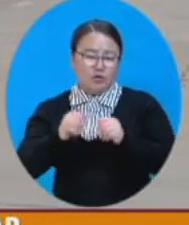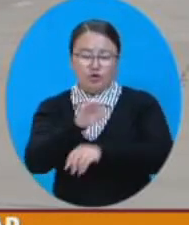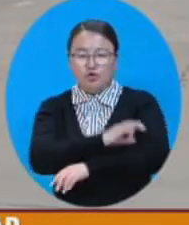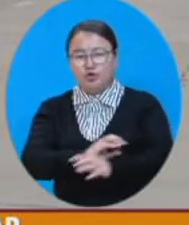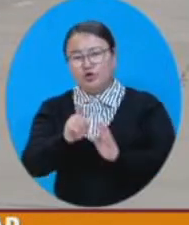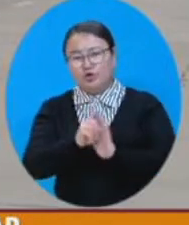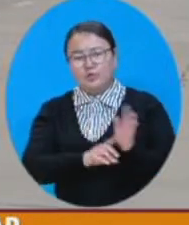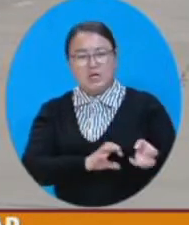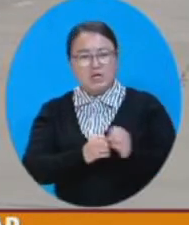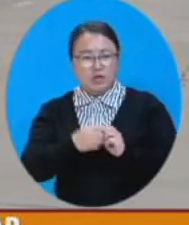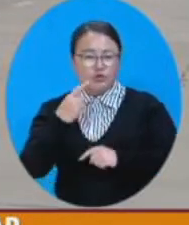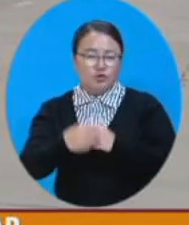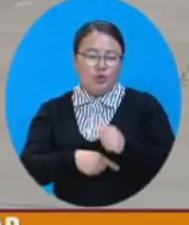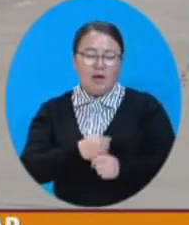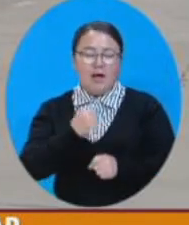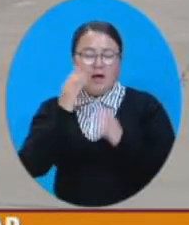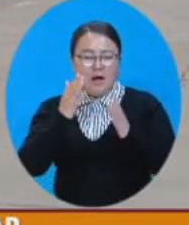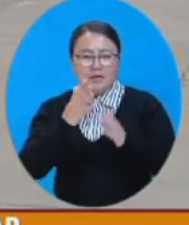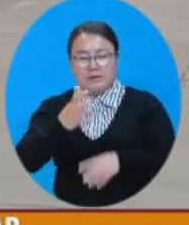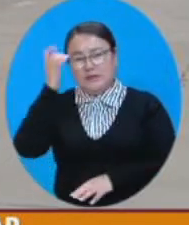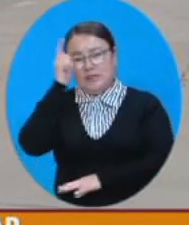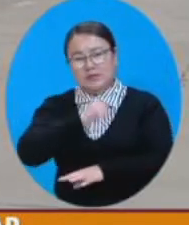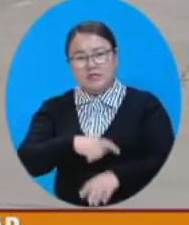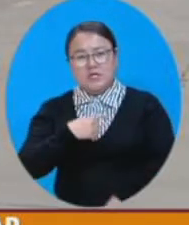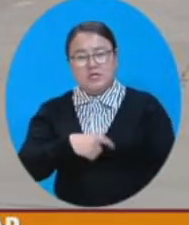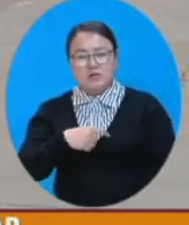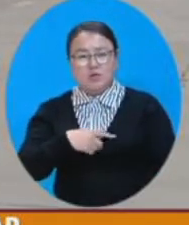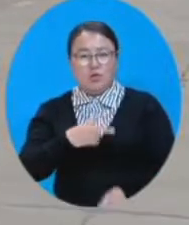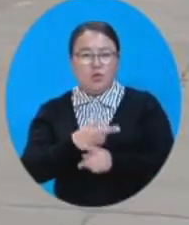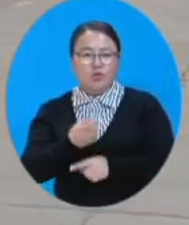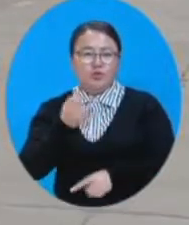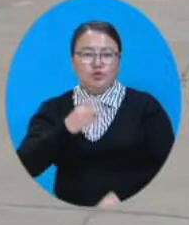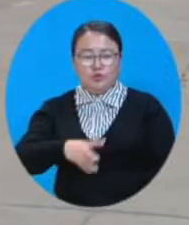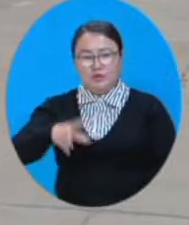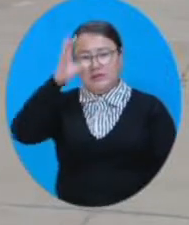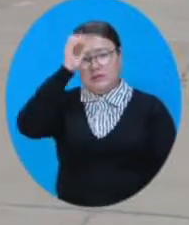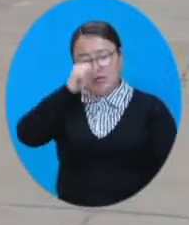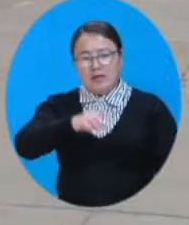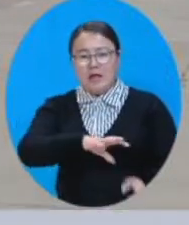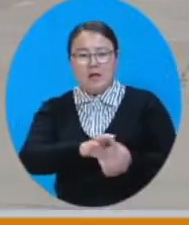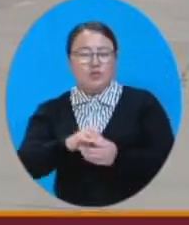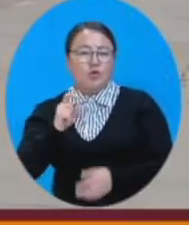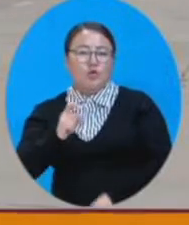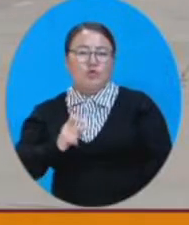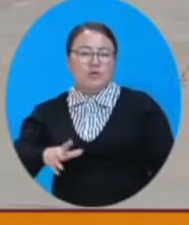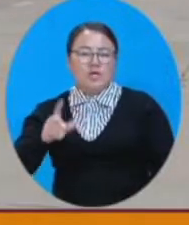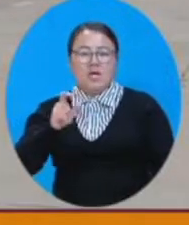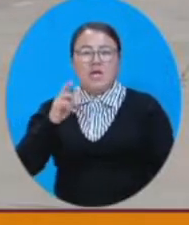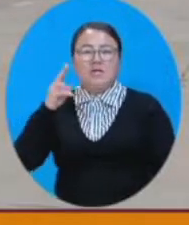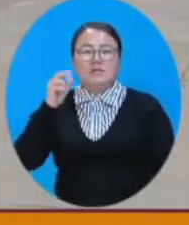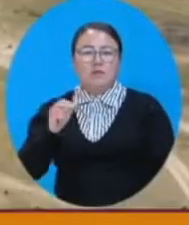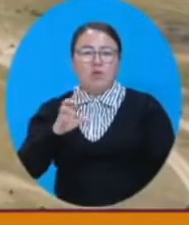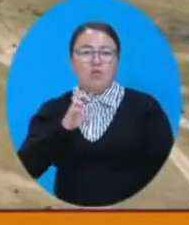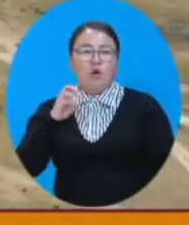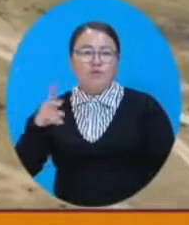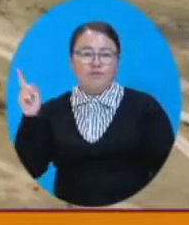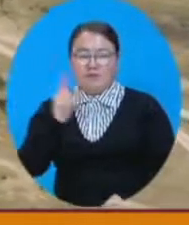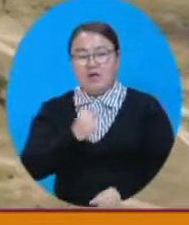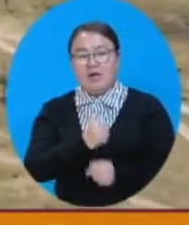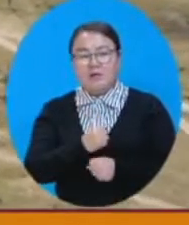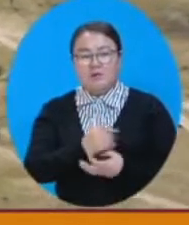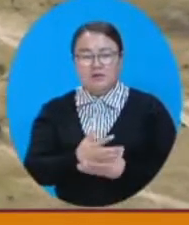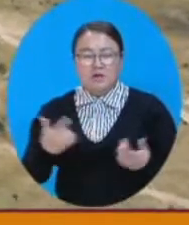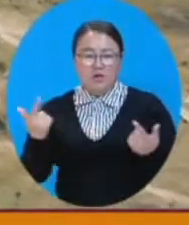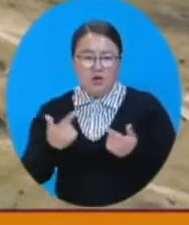хөтөлбөрийг хэрэгжүүлэх тал дээр анхаарч ажиллахаар байна. Засгийн газрын гишүүн хууль зүйн дотоод хэргийн сайд болон бусад холбоотой хаалтныхан эрийн цав бомбтой ажиллаж байна.